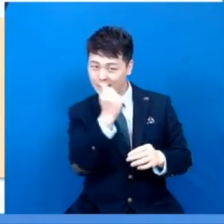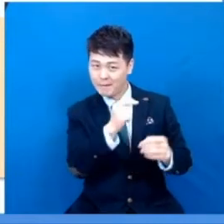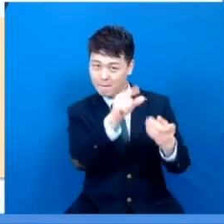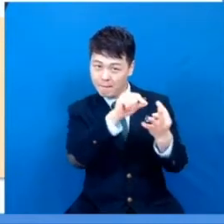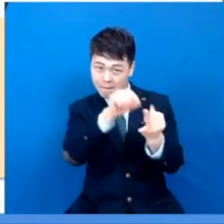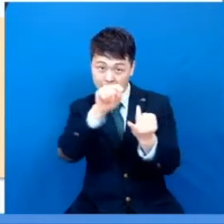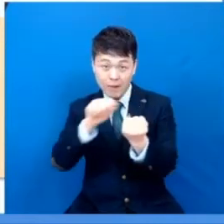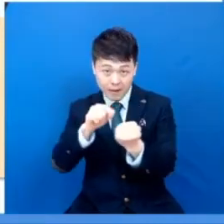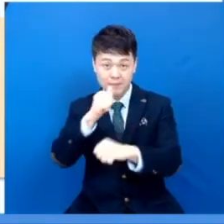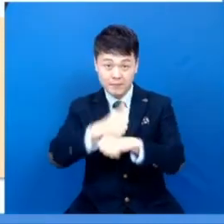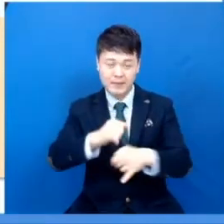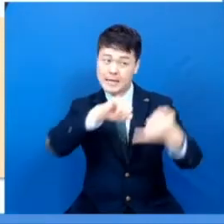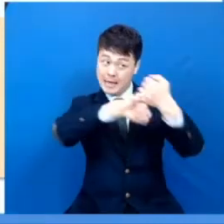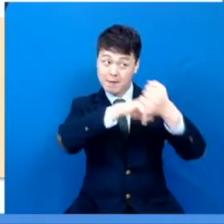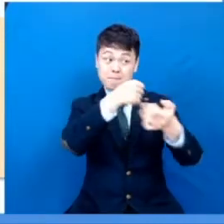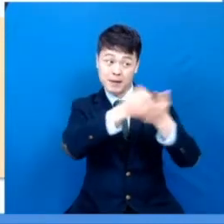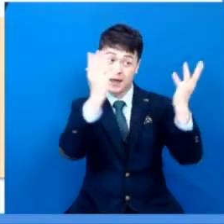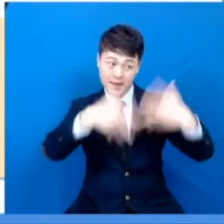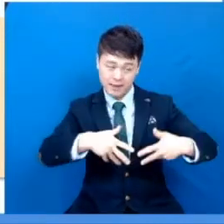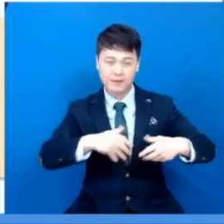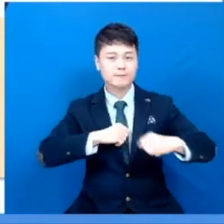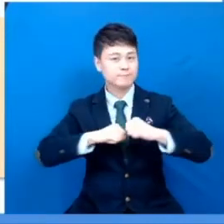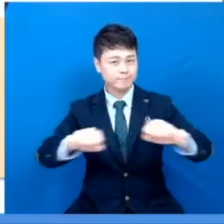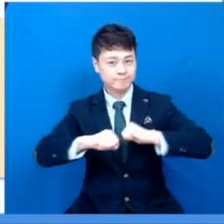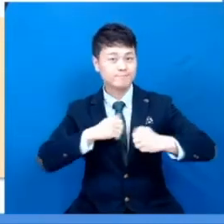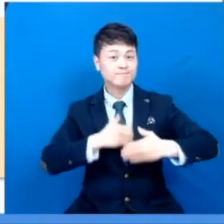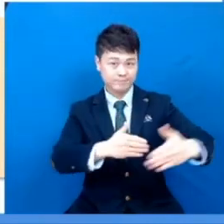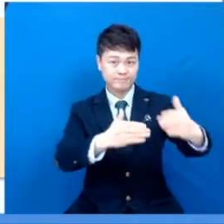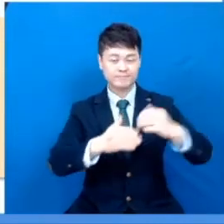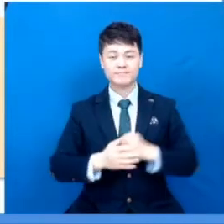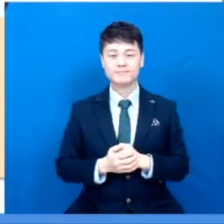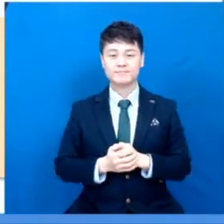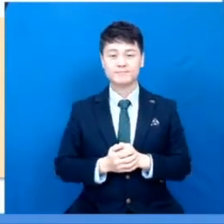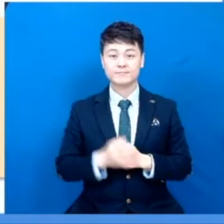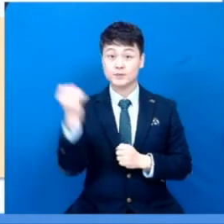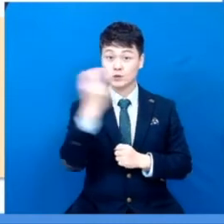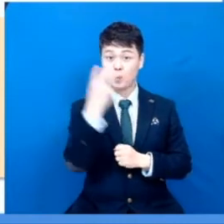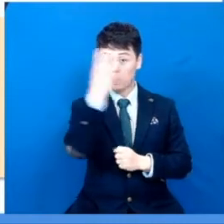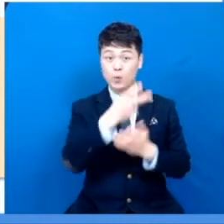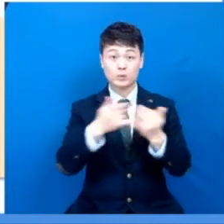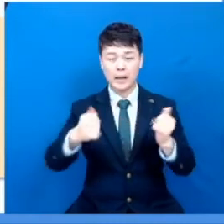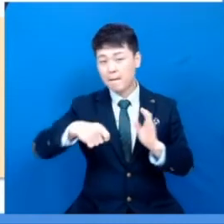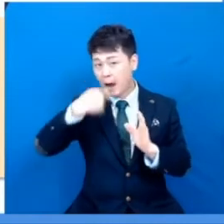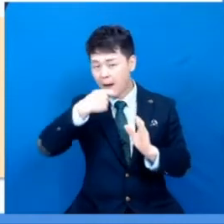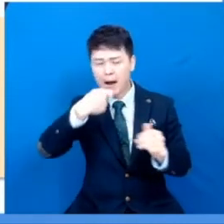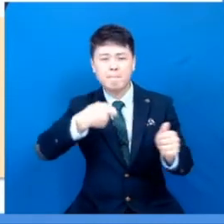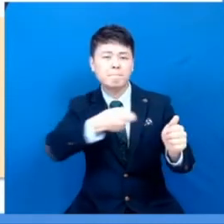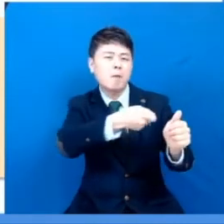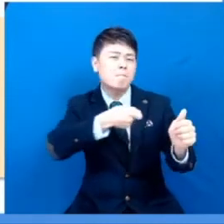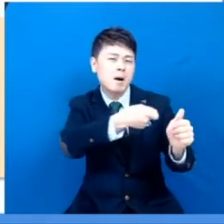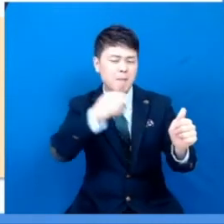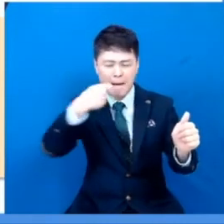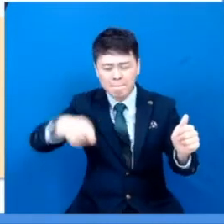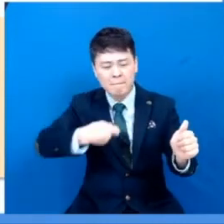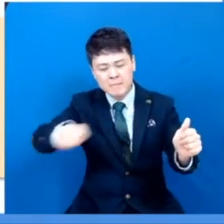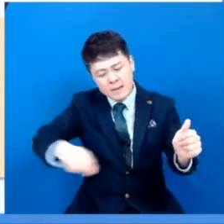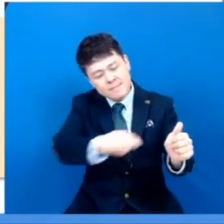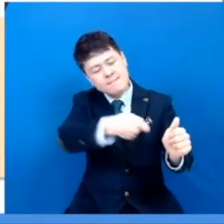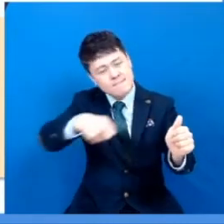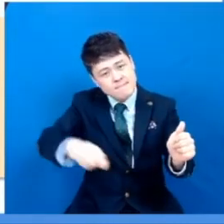진행할 수 있게 되었습니다 그리고 보호자가 밥을 먹여 주던 초기에 비해